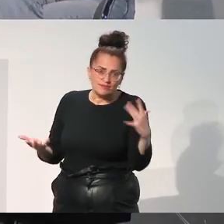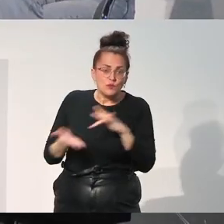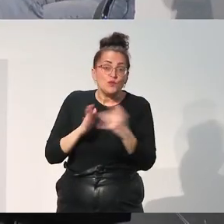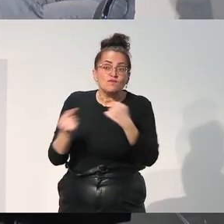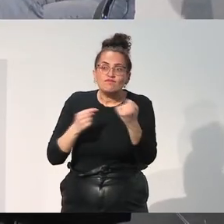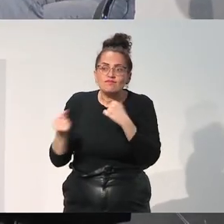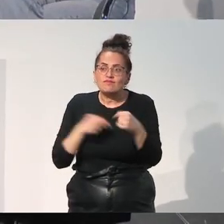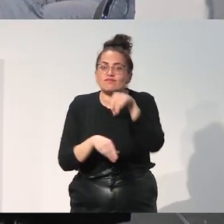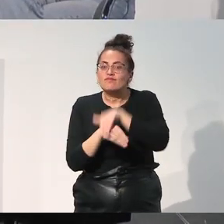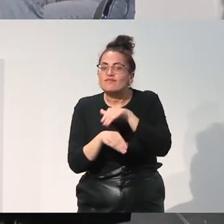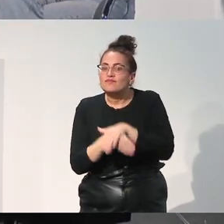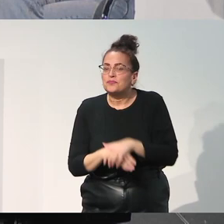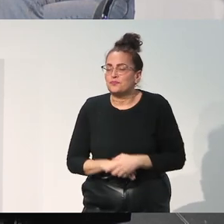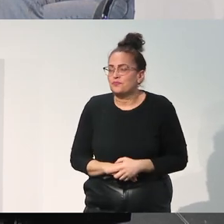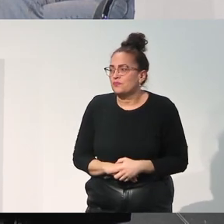nous ce soir.